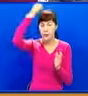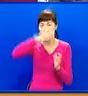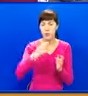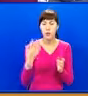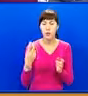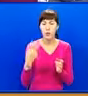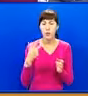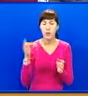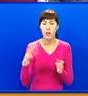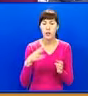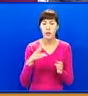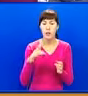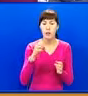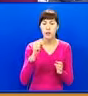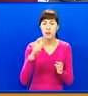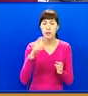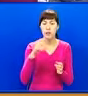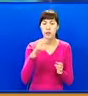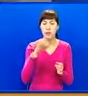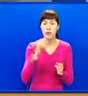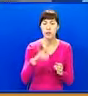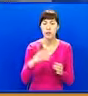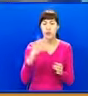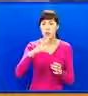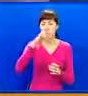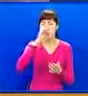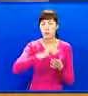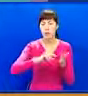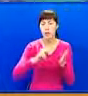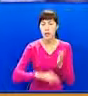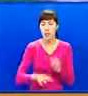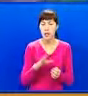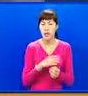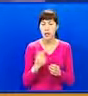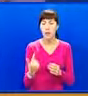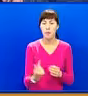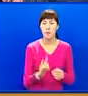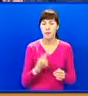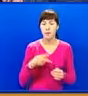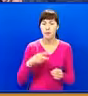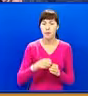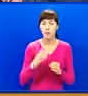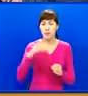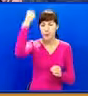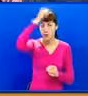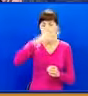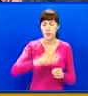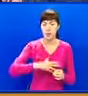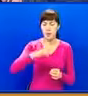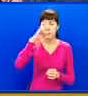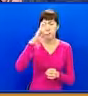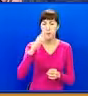қазан күні Нахичеван қаласында 4 мемлекеттің қол қоюымен құрылған болатын. Сөйтіп, ең алғаш рет 2011 жылы біздің